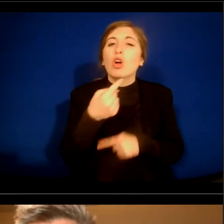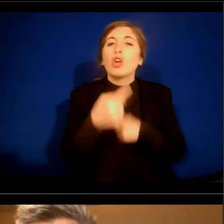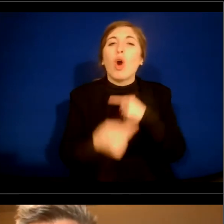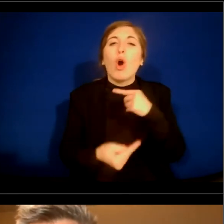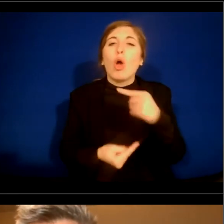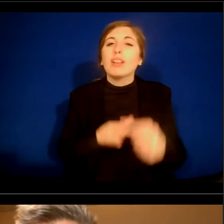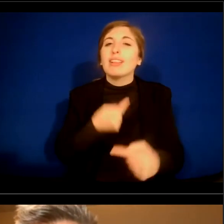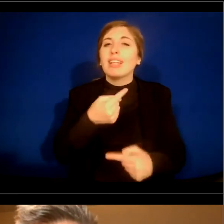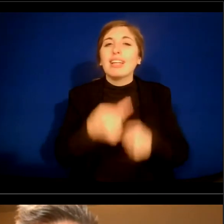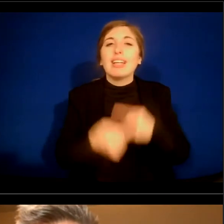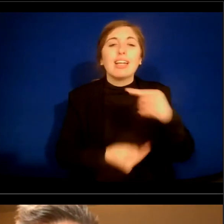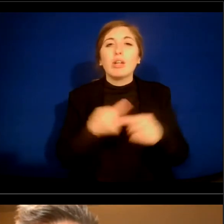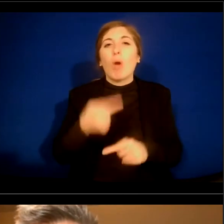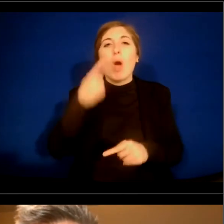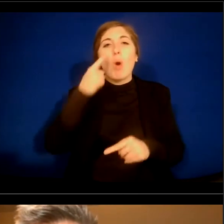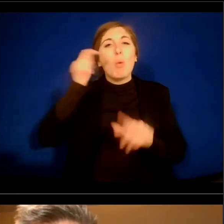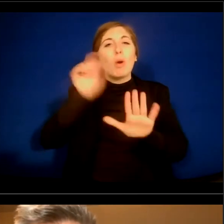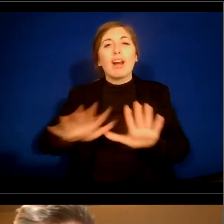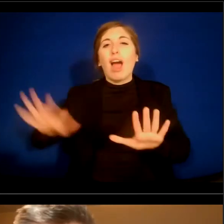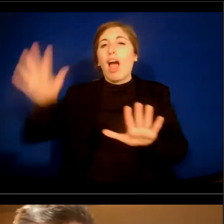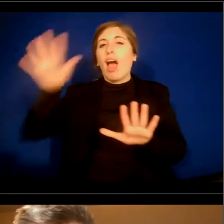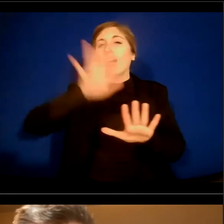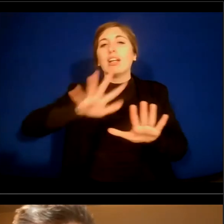flusso in uscita dal paese,